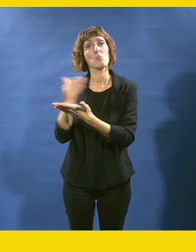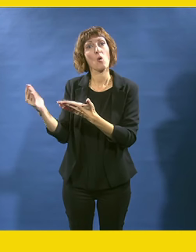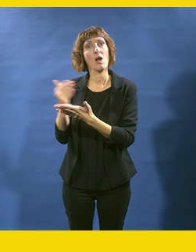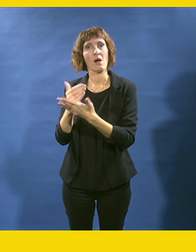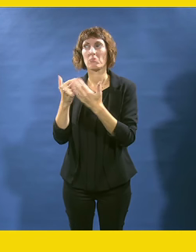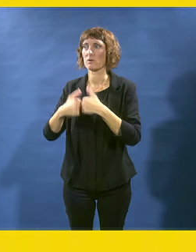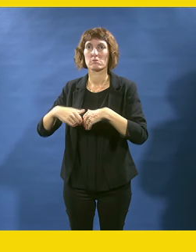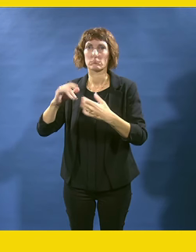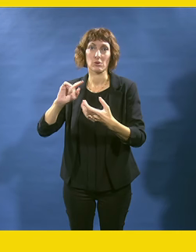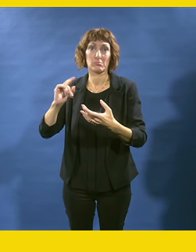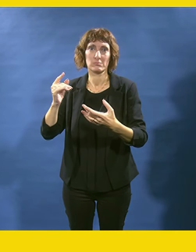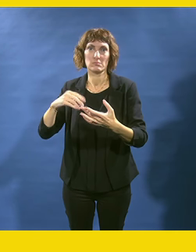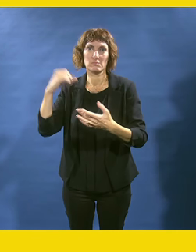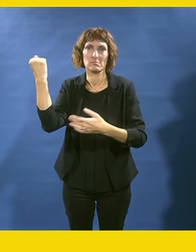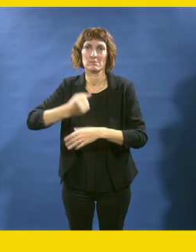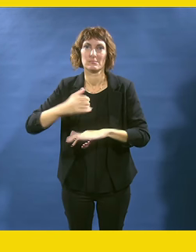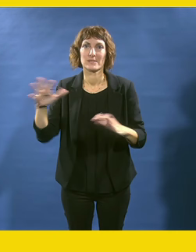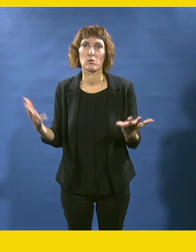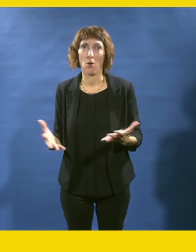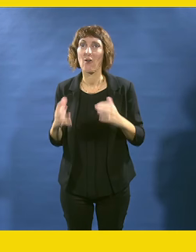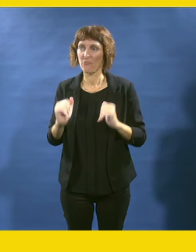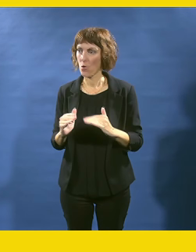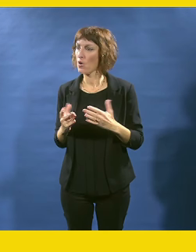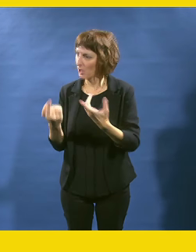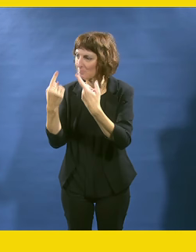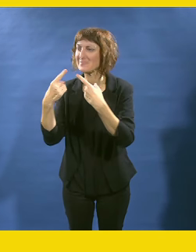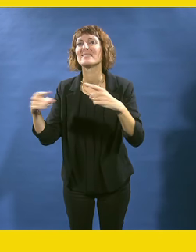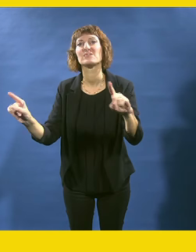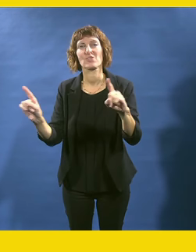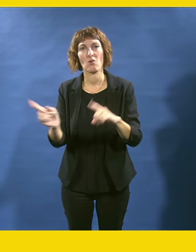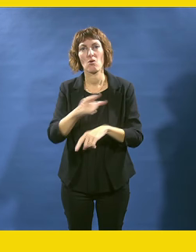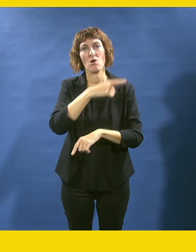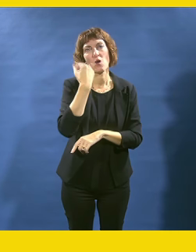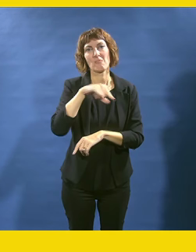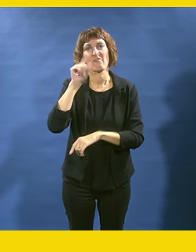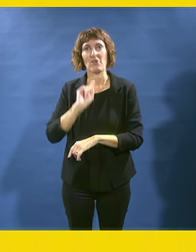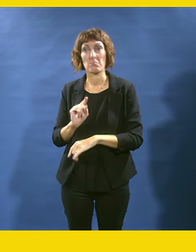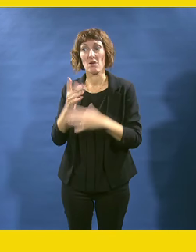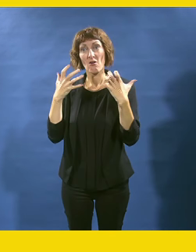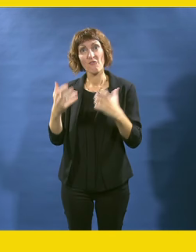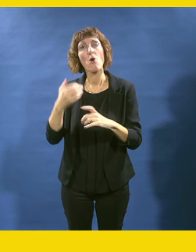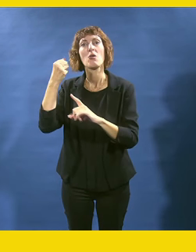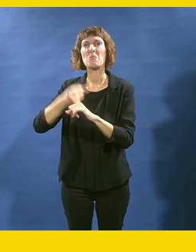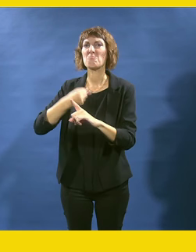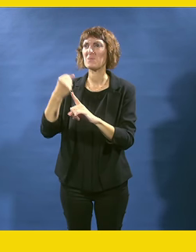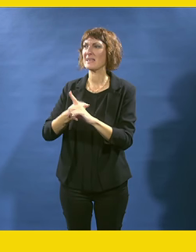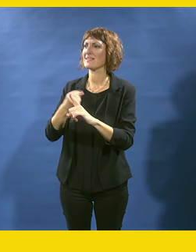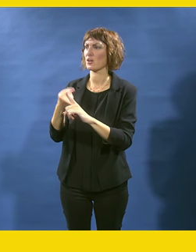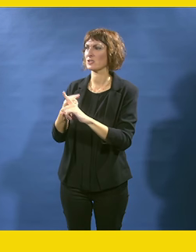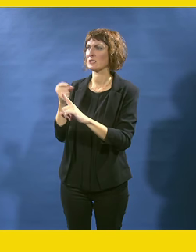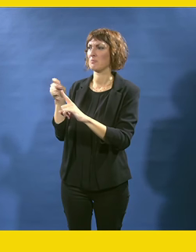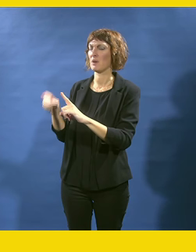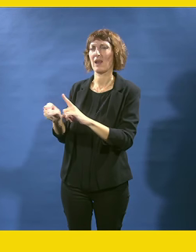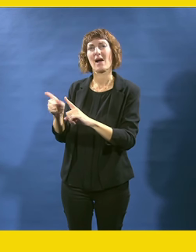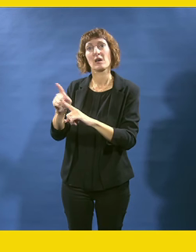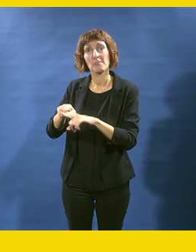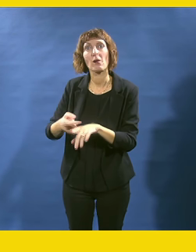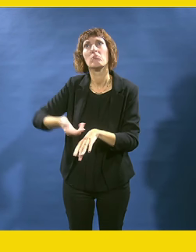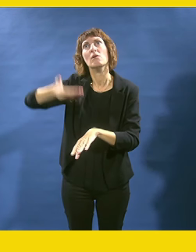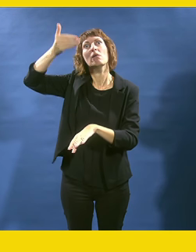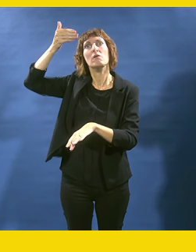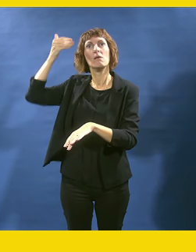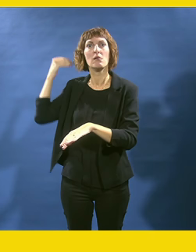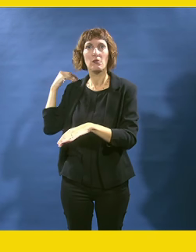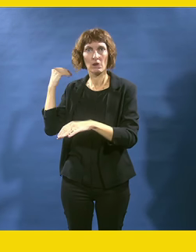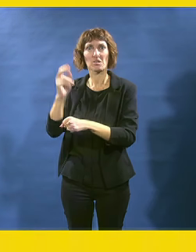cours d'école. L'extrême droite ne combat pas le militantisme. Elle veut que le militantisme conservateur puisse